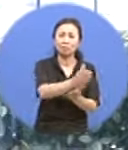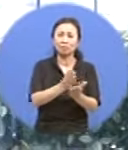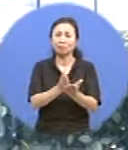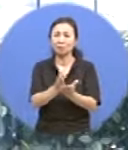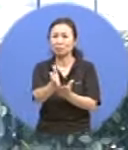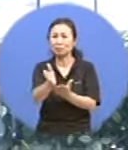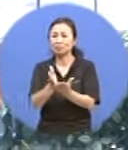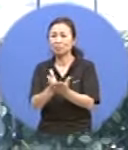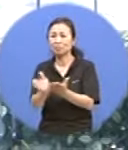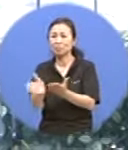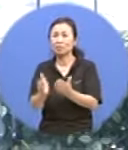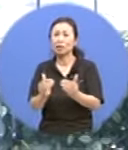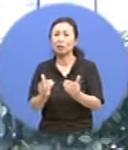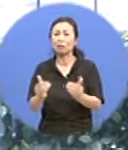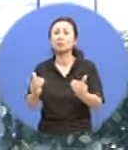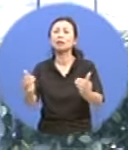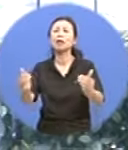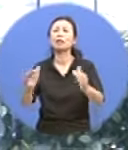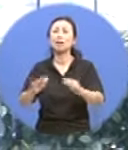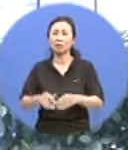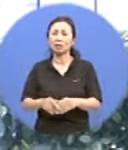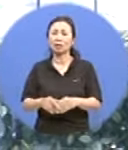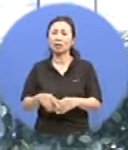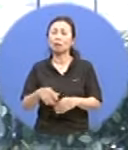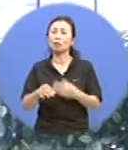翼の接着剤作ってる人とかね、